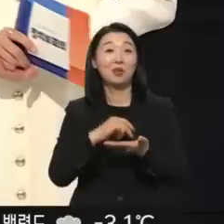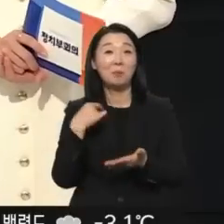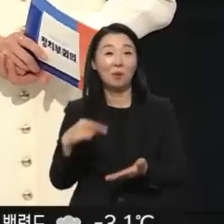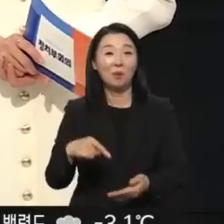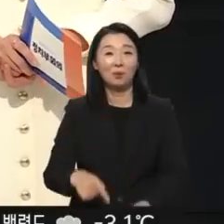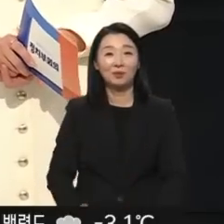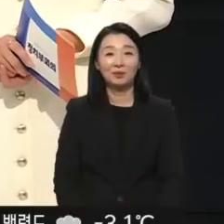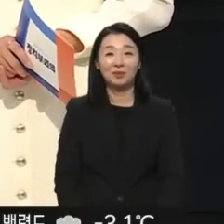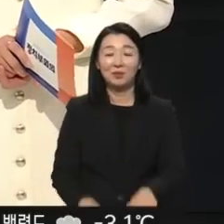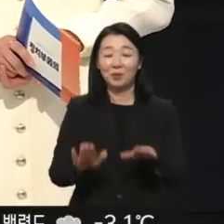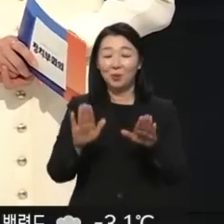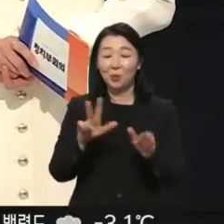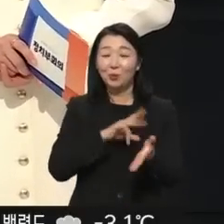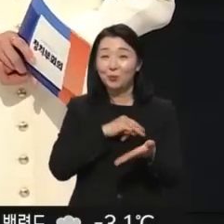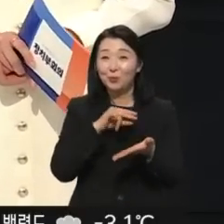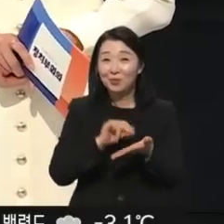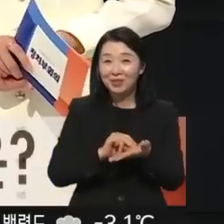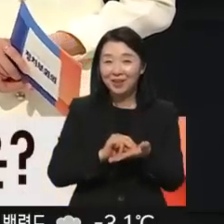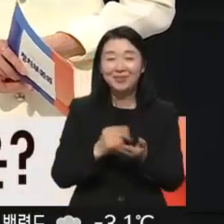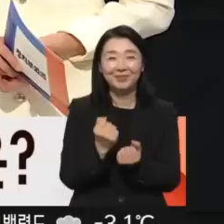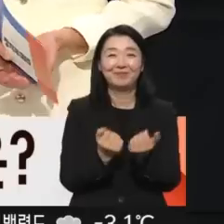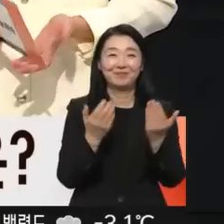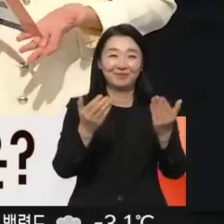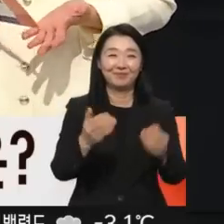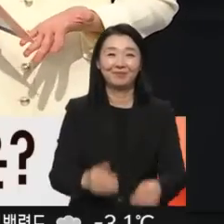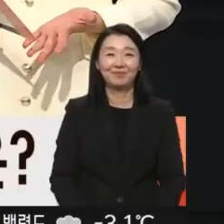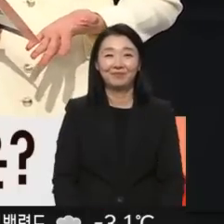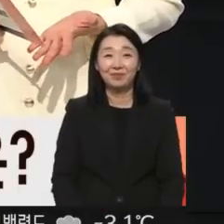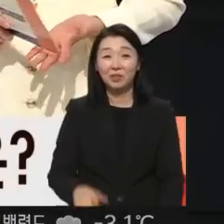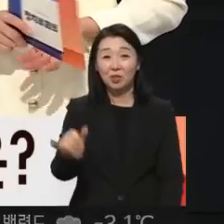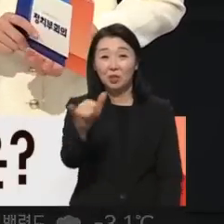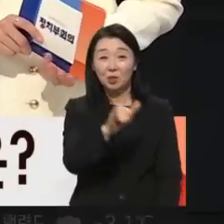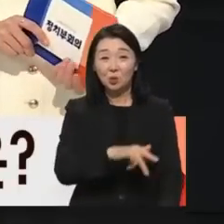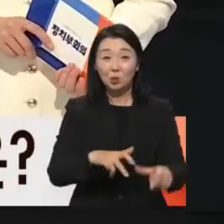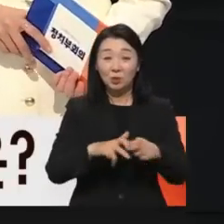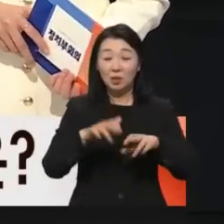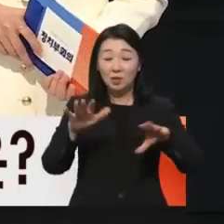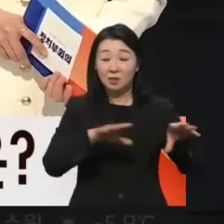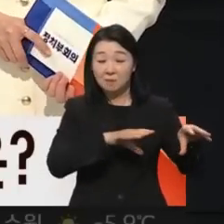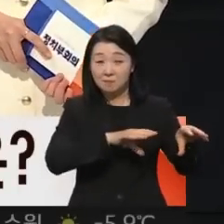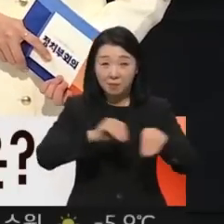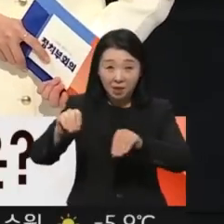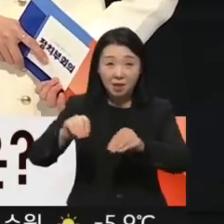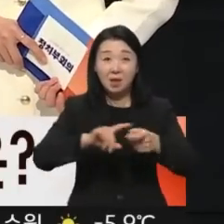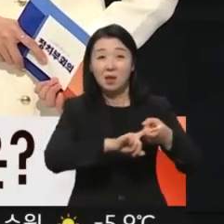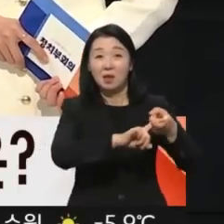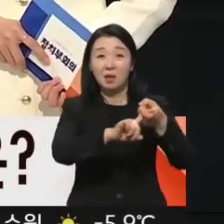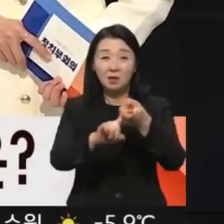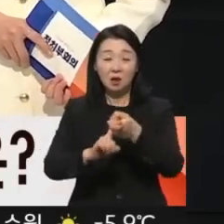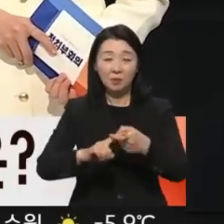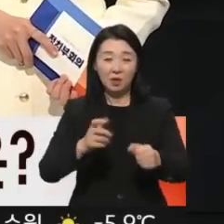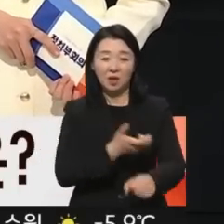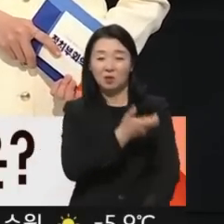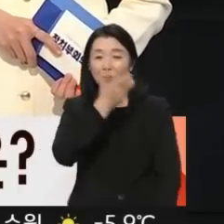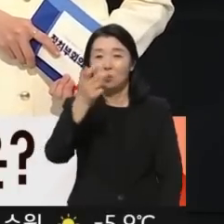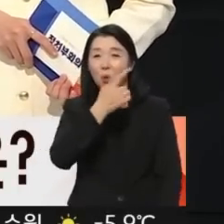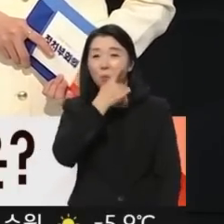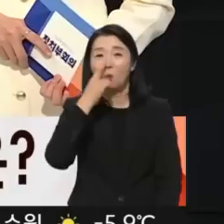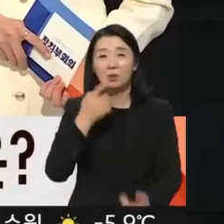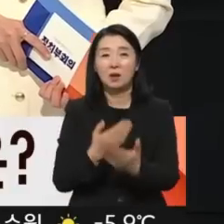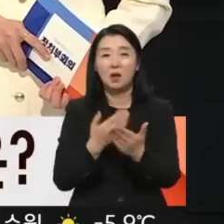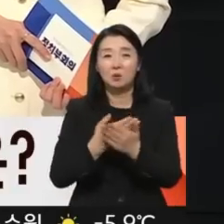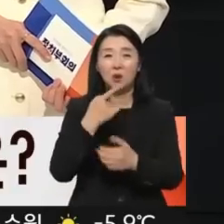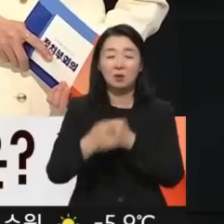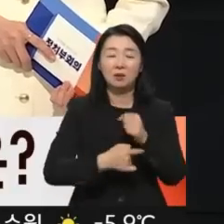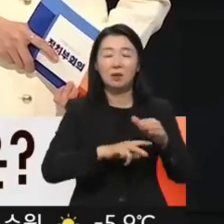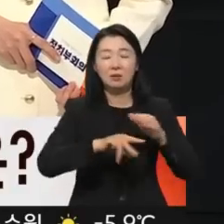네. 오늘 응답하라 다정의 주제 소개해 드리겠습니다. 전국 장애인 차별 철폐 연대가 이동권 보장을 요구하면서 1년째